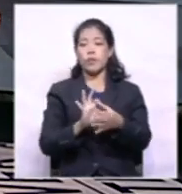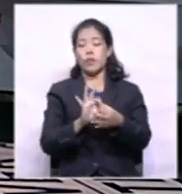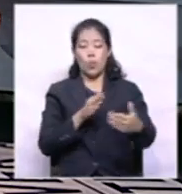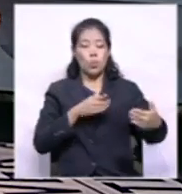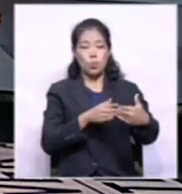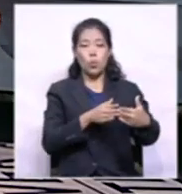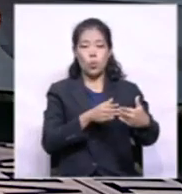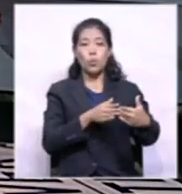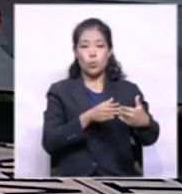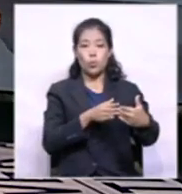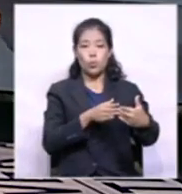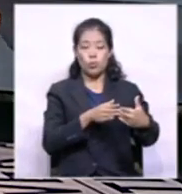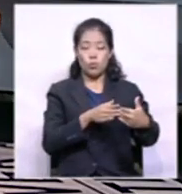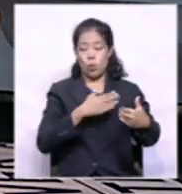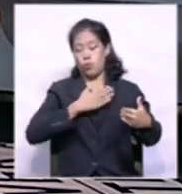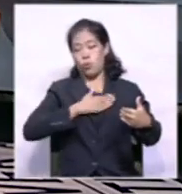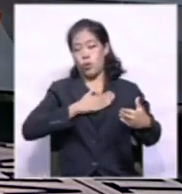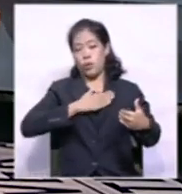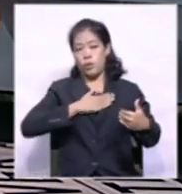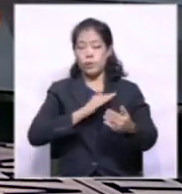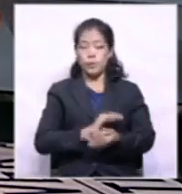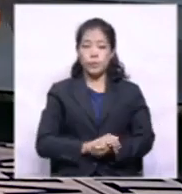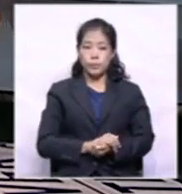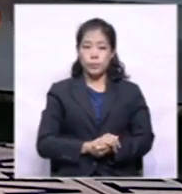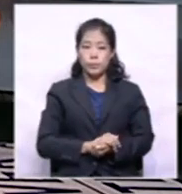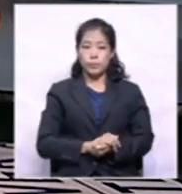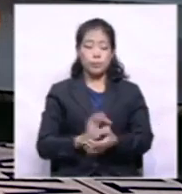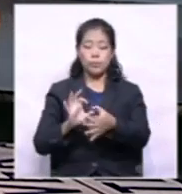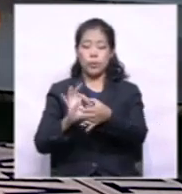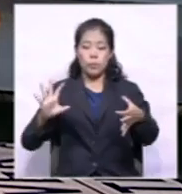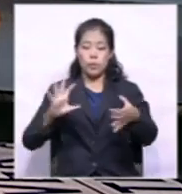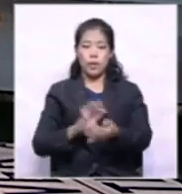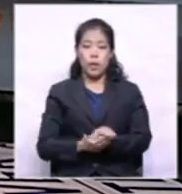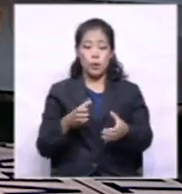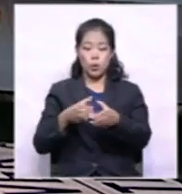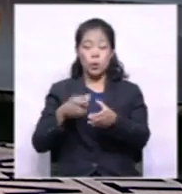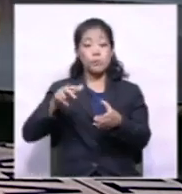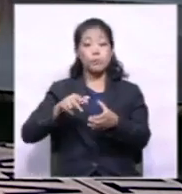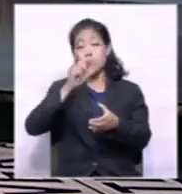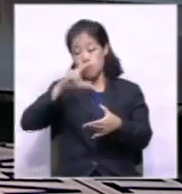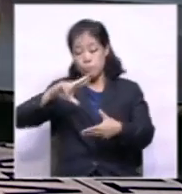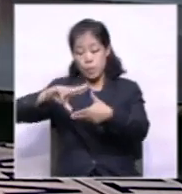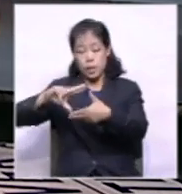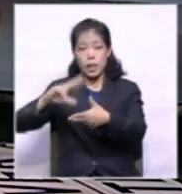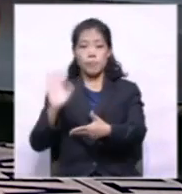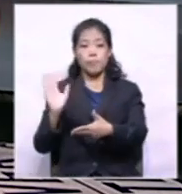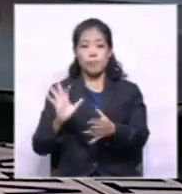ครับ มันเป็นเรื่องเฉพาะตัวคุณศิระจริงๆมันไม่ได้เกี่ยวกับพรรคพลังประชารัฐ คือไม่ได้กลางในนามพรร